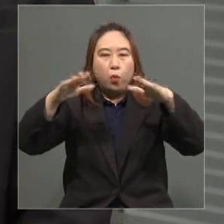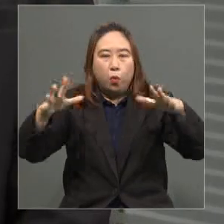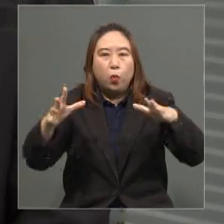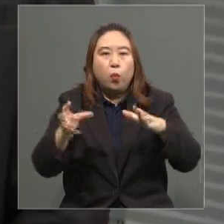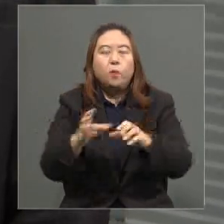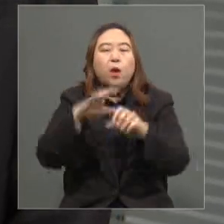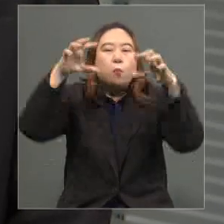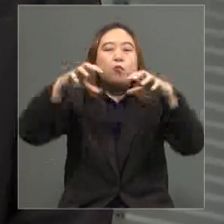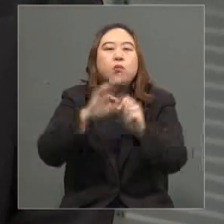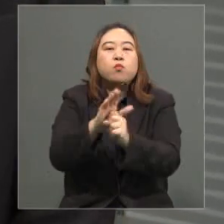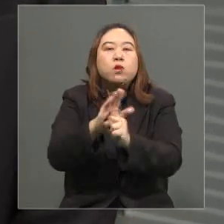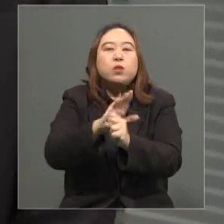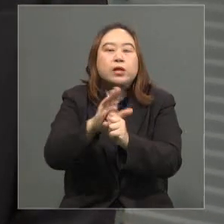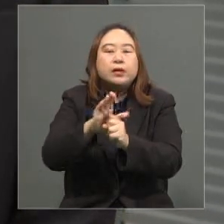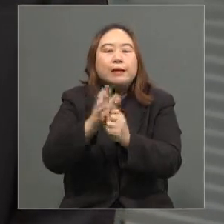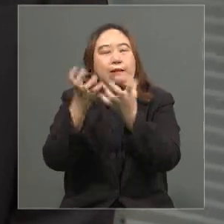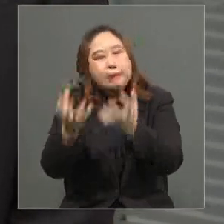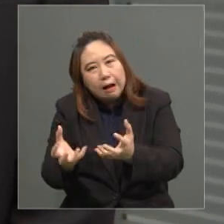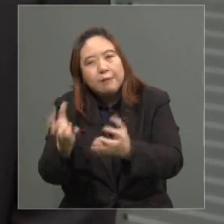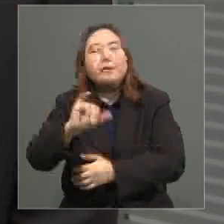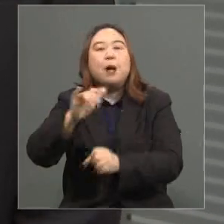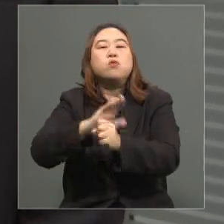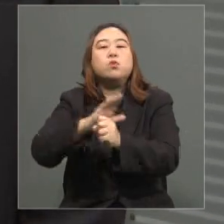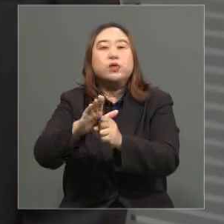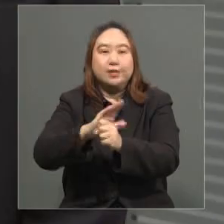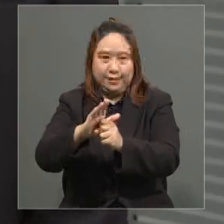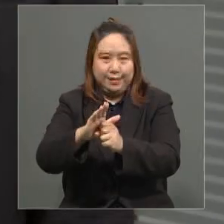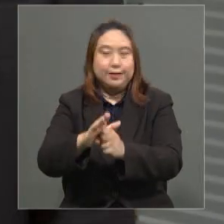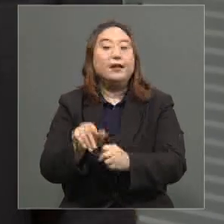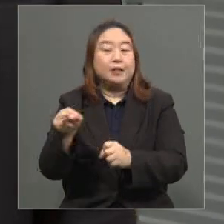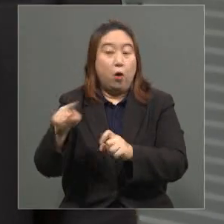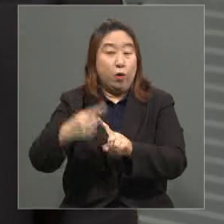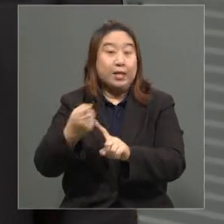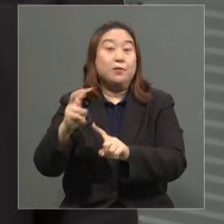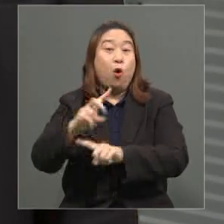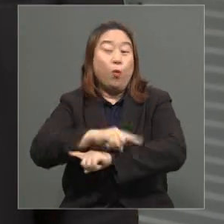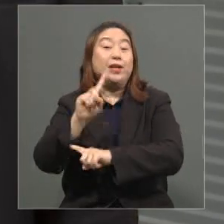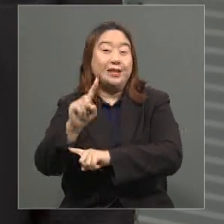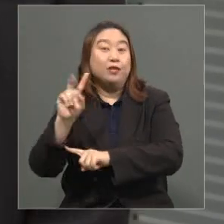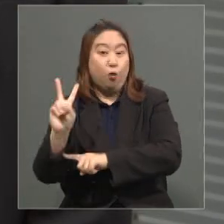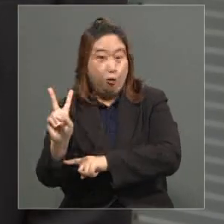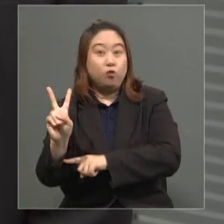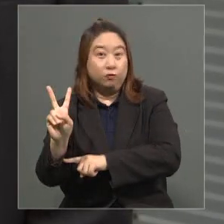อเป็ฝนปั้งกลางถึงหนักใบางจุดเกืสถานการณใช่วต้นเดือนในวัที่หนึถึ